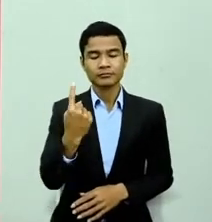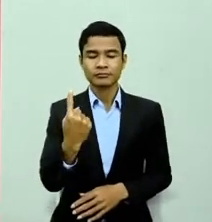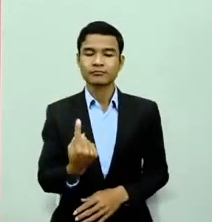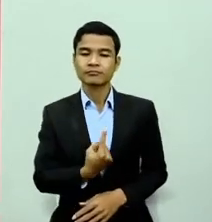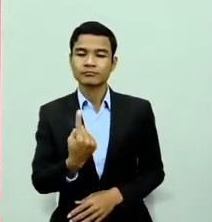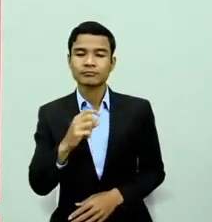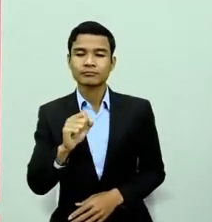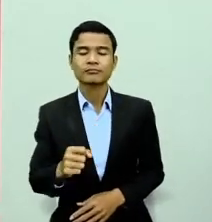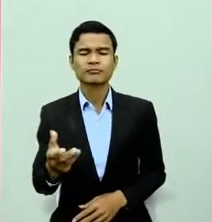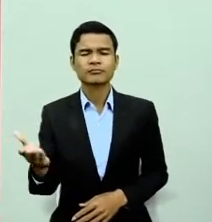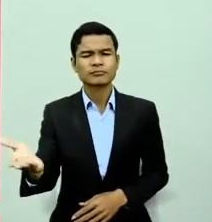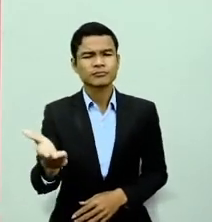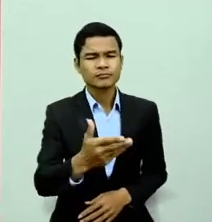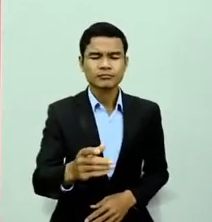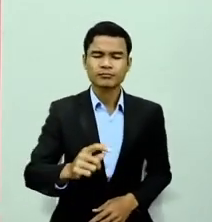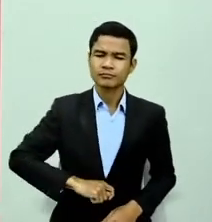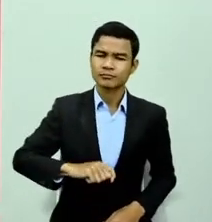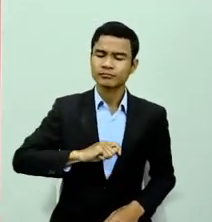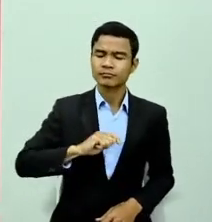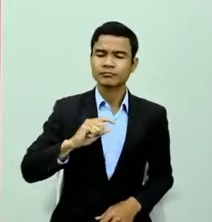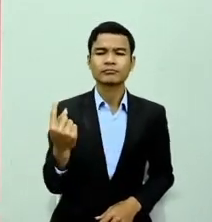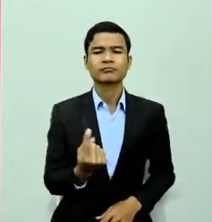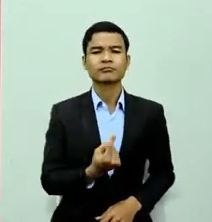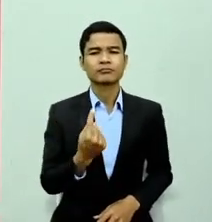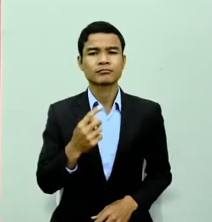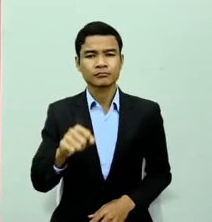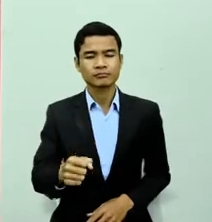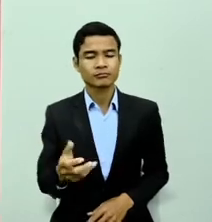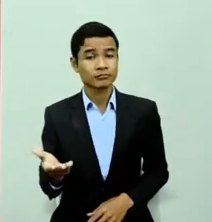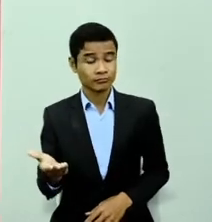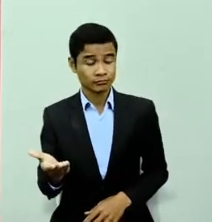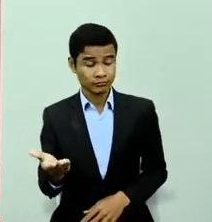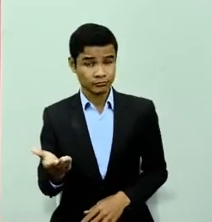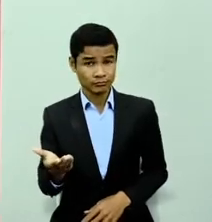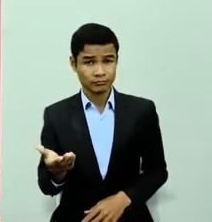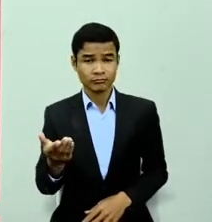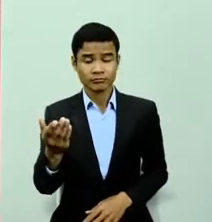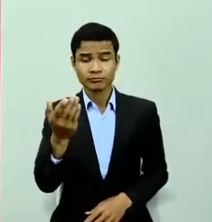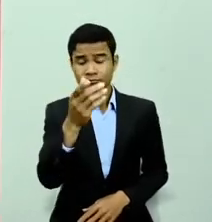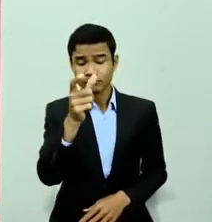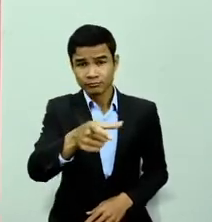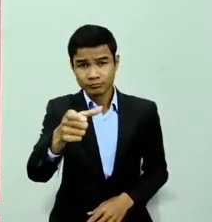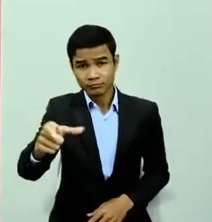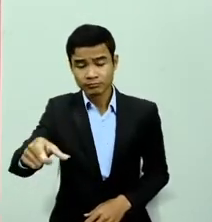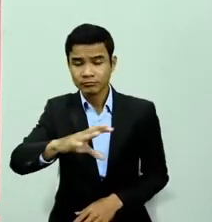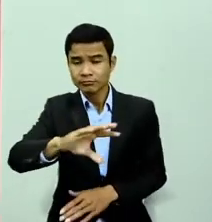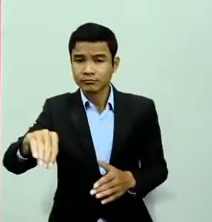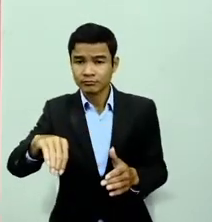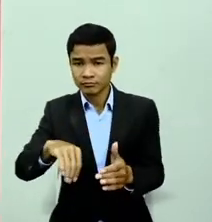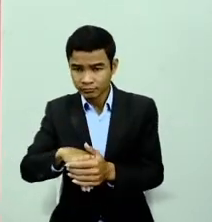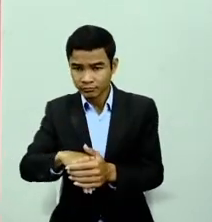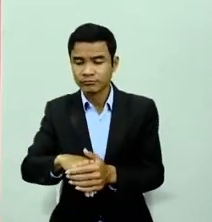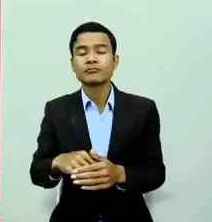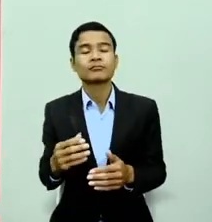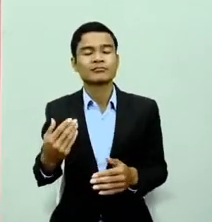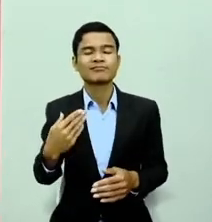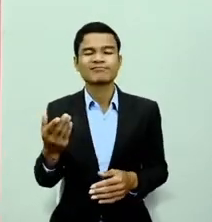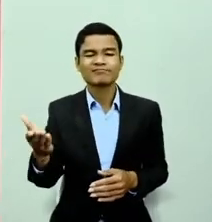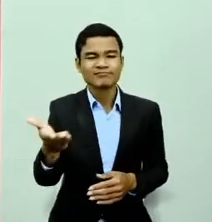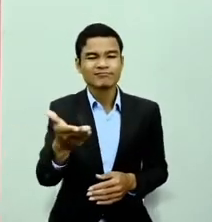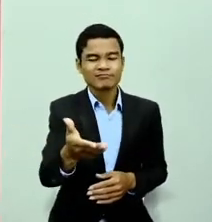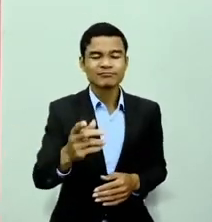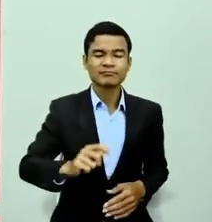ca ban đây tới con chà con roa khnì rồi con mình roa khnì nè ai cho nó ai ca rồi con tại ai ba